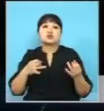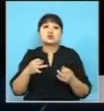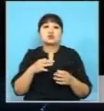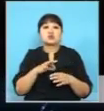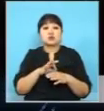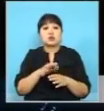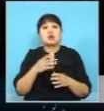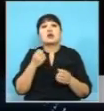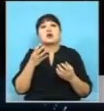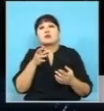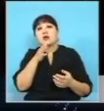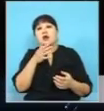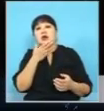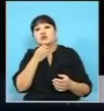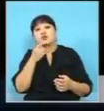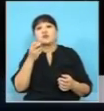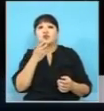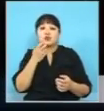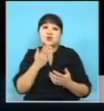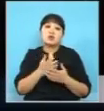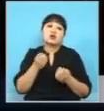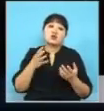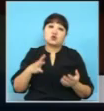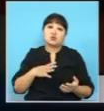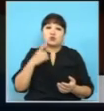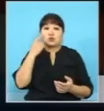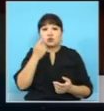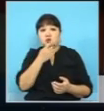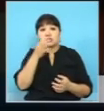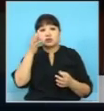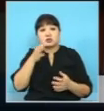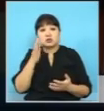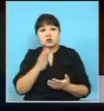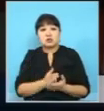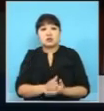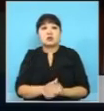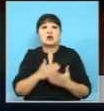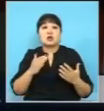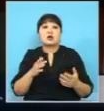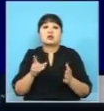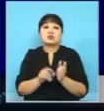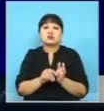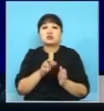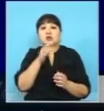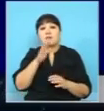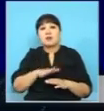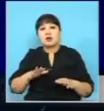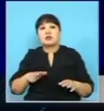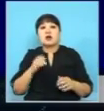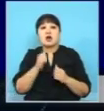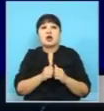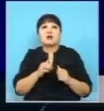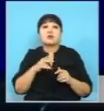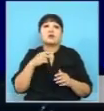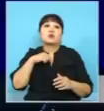өрбіт. Кейбір сәтінде әдемі юмормен өріліп жатса, кей жерінде көзіңе еріксіз жас келеді. Әсіресе зейнет жасына жеткен балаларының әрбір